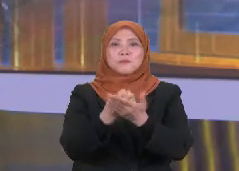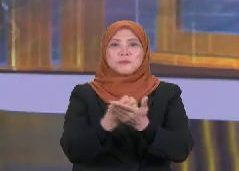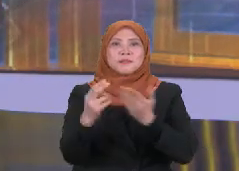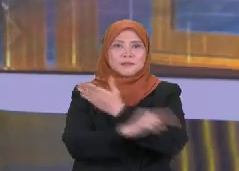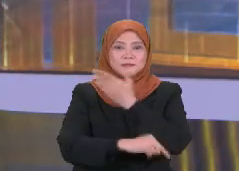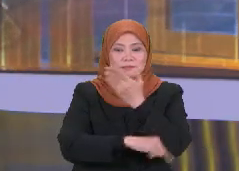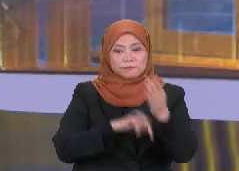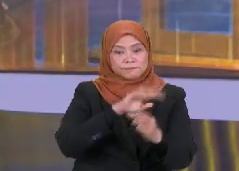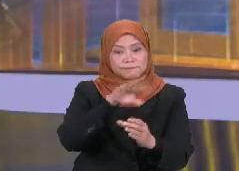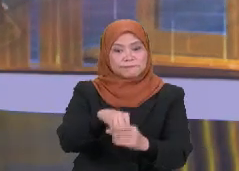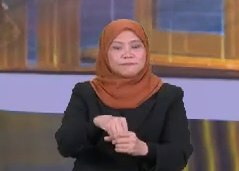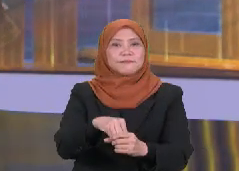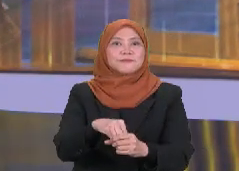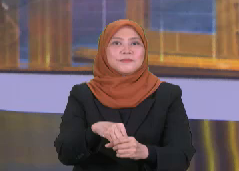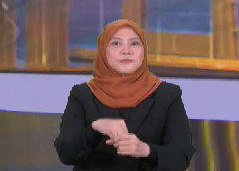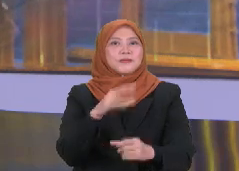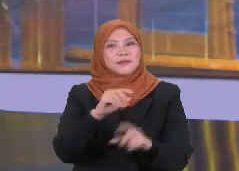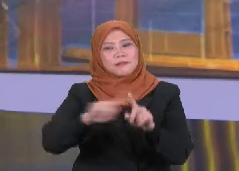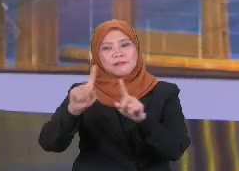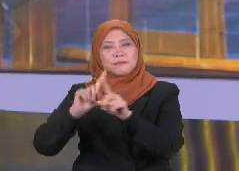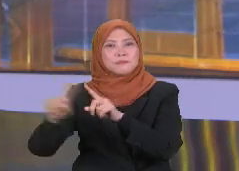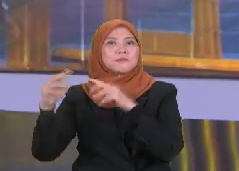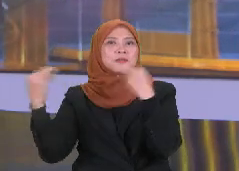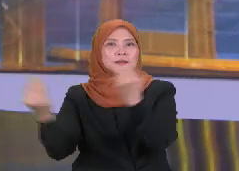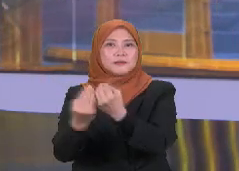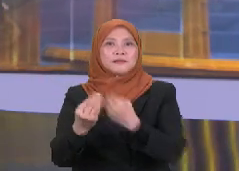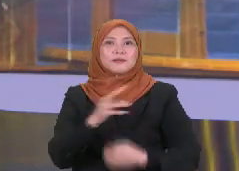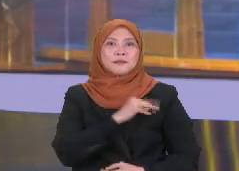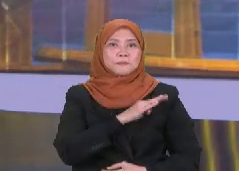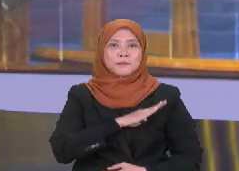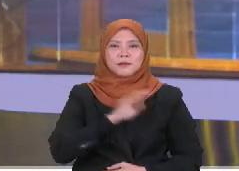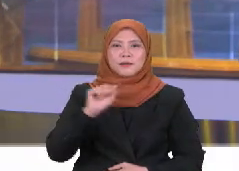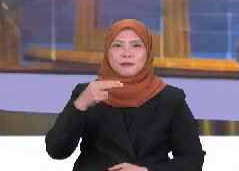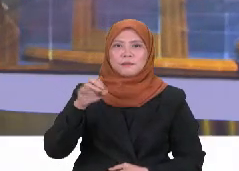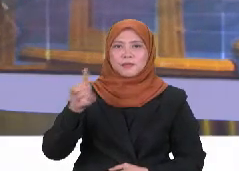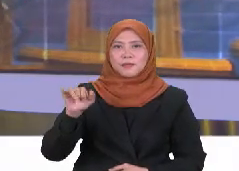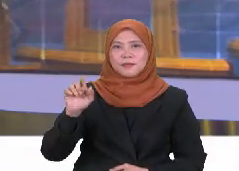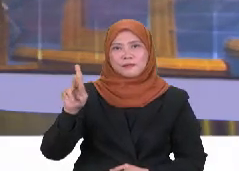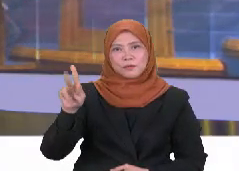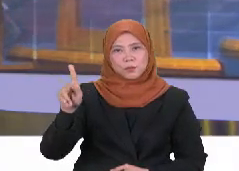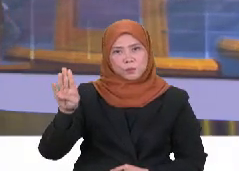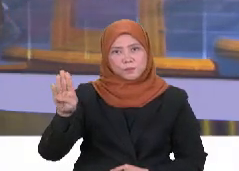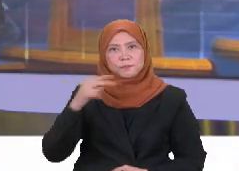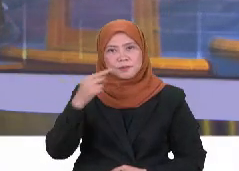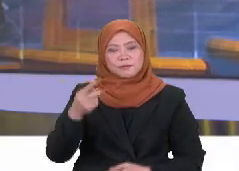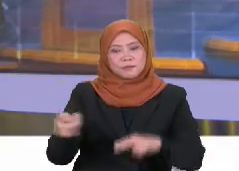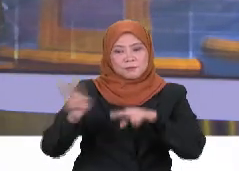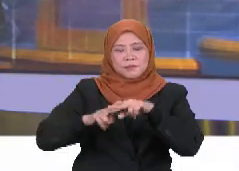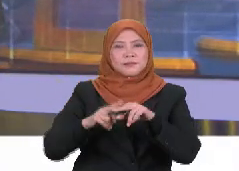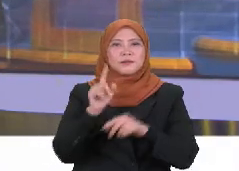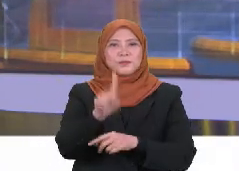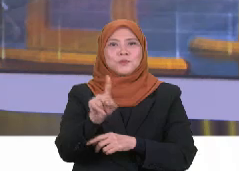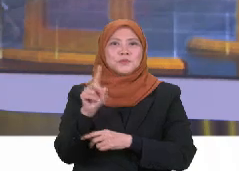secara inklusif meliputi segenap lapisan masyarakat. Menteri Besar Dato' Ahmad Yaakob berkata jumlah tersebut meningkat